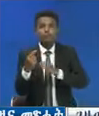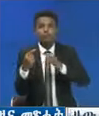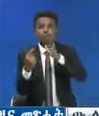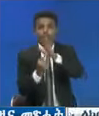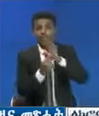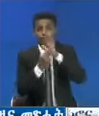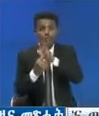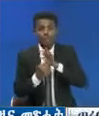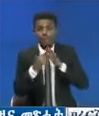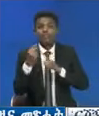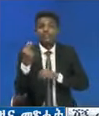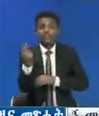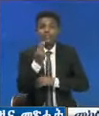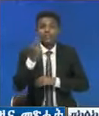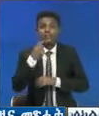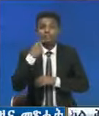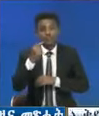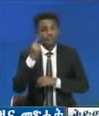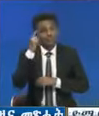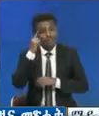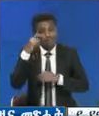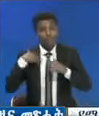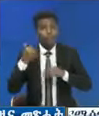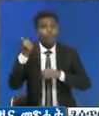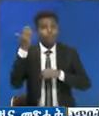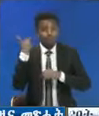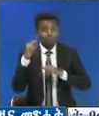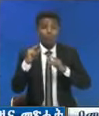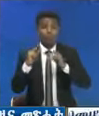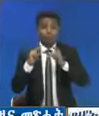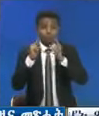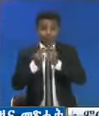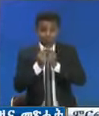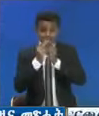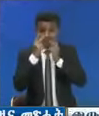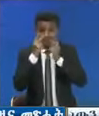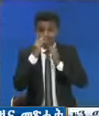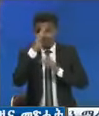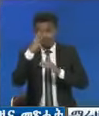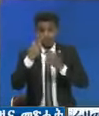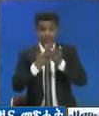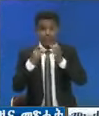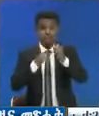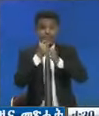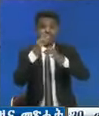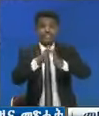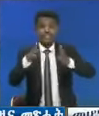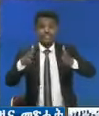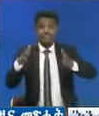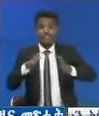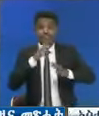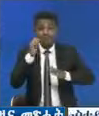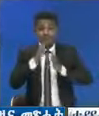ታሳቢ ይዘን ነው እየሰራ ነው ያለ። ያንበጣ መንጋው ባለፈው ዓመት ከተከሰተባቸው አካባቢዎች በዚህ ዓመት አድማሱ እንዳያሰፋ በተለይ